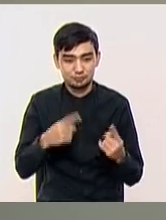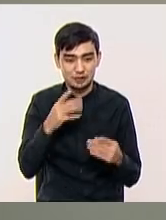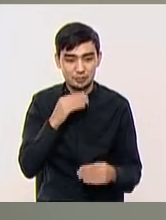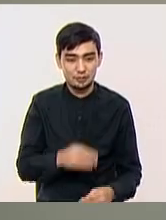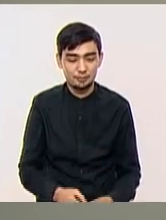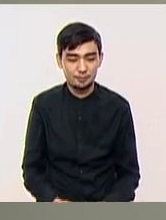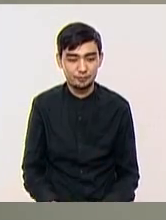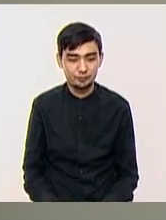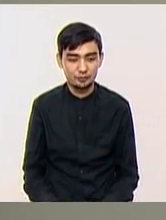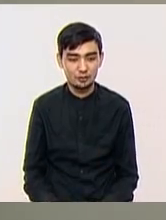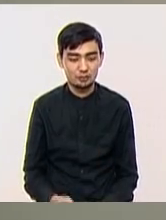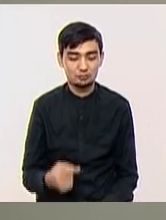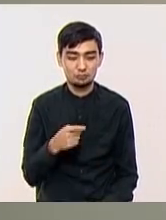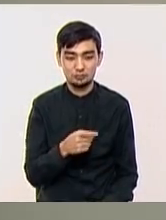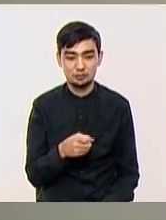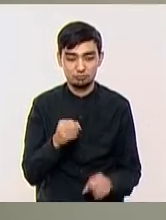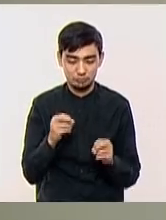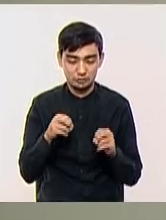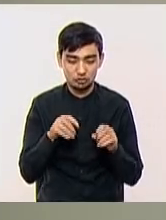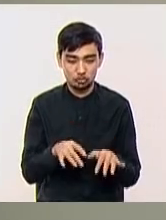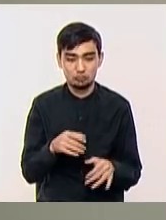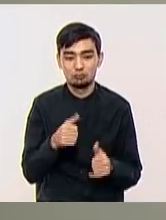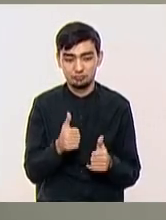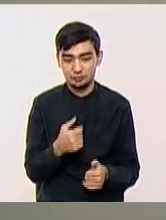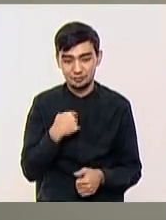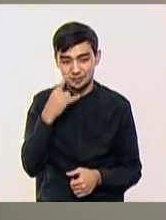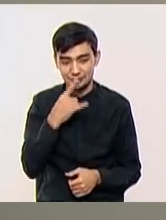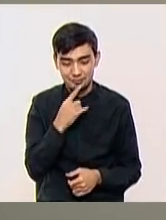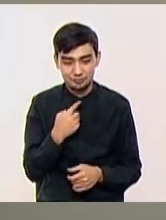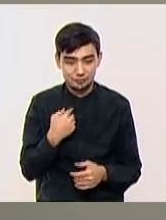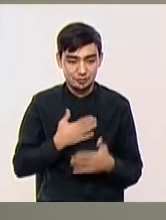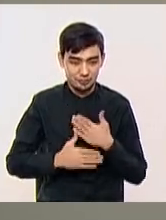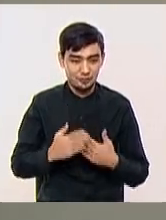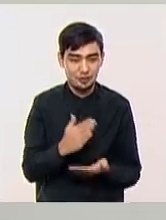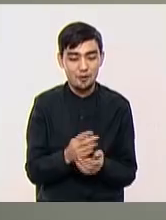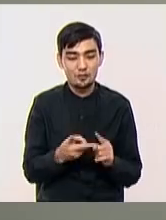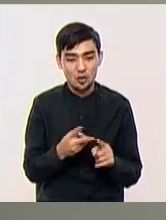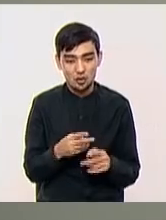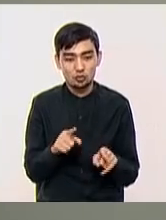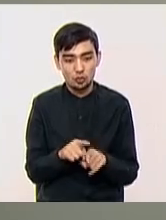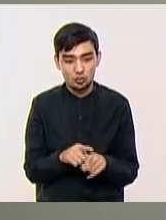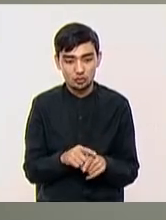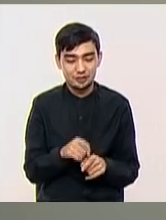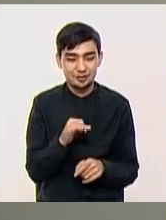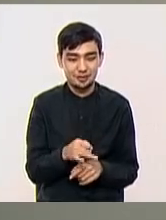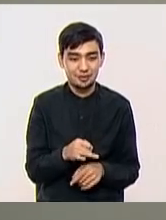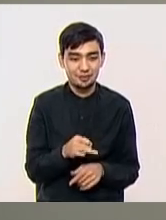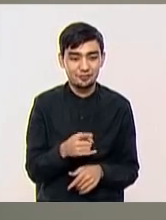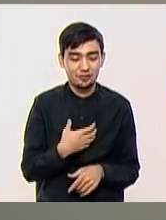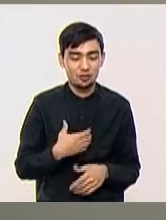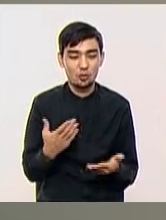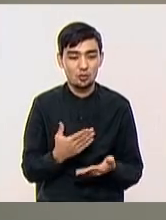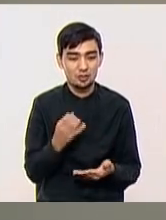Дүйім қазақ жұртын қуантатын шешім, алайда біз мәселенің екінші жағында ескеруіміз керек болады. Кирилл жазуының